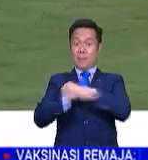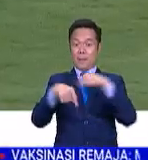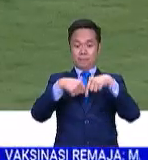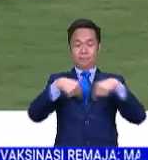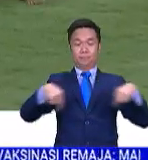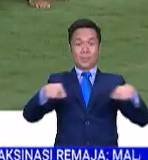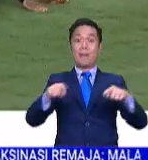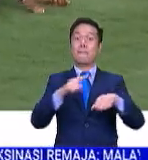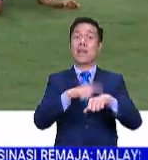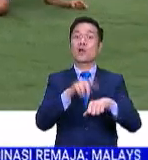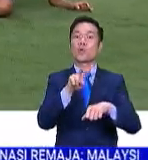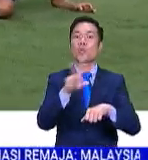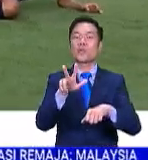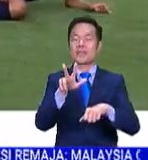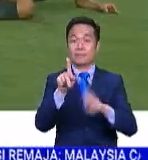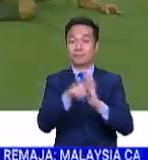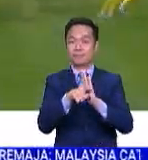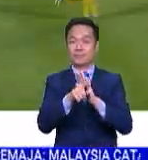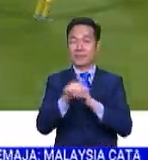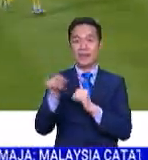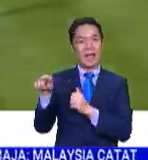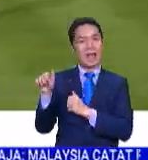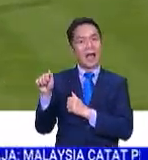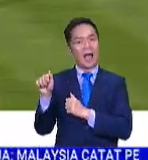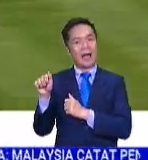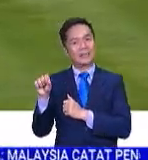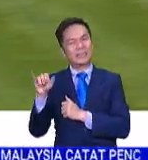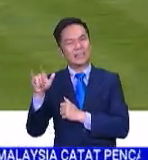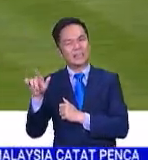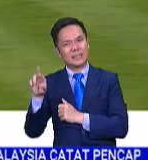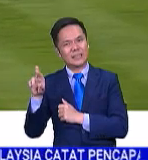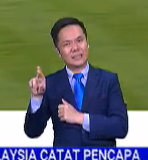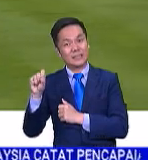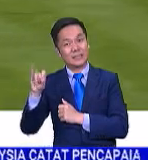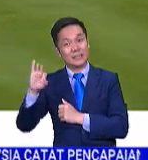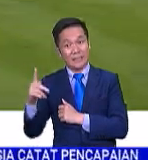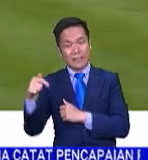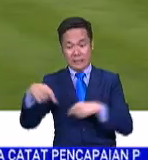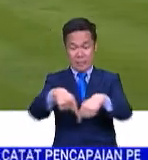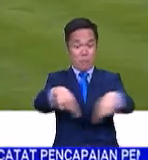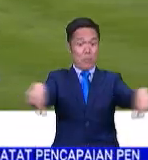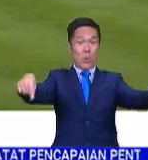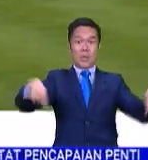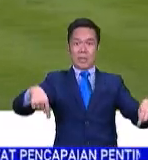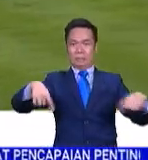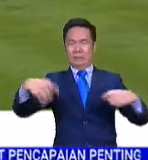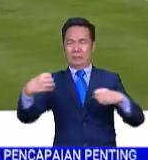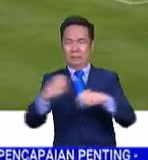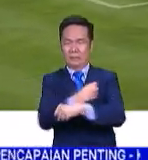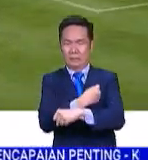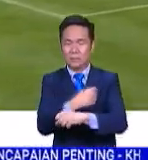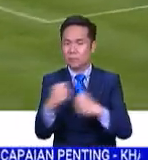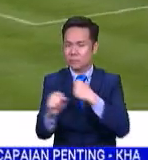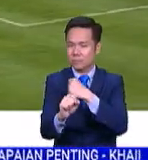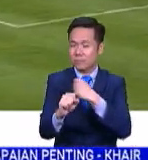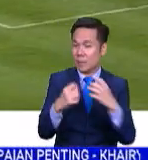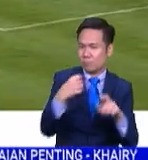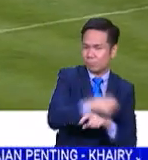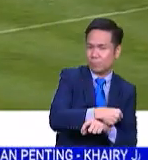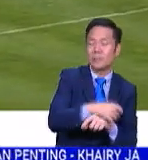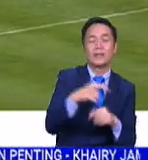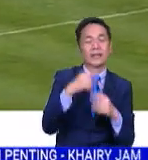ke-23 selepas akhir Rashid dikasari dalam kotak penalti go ke-20 hadir pada menit